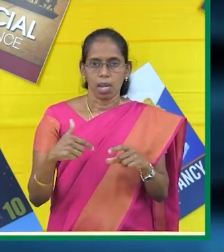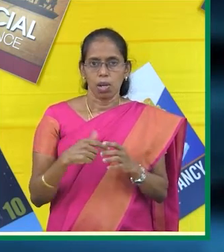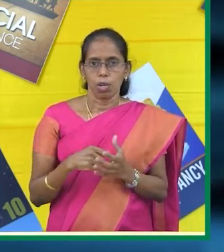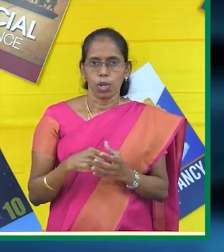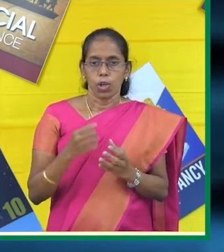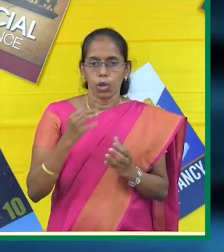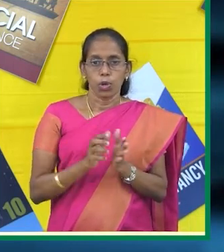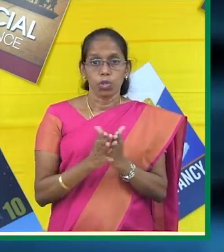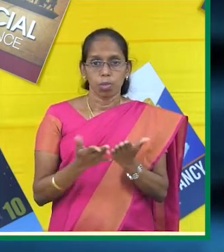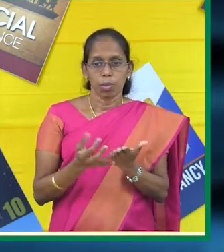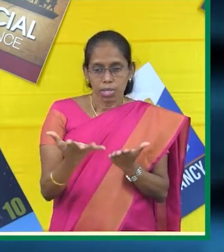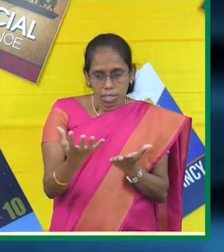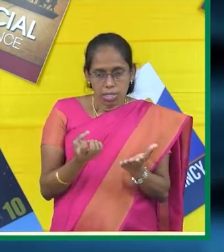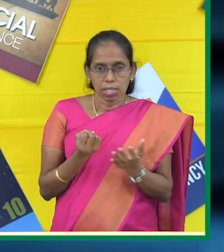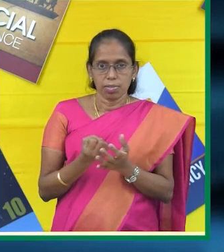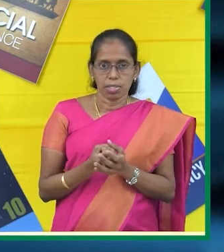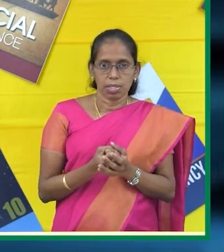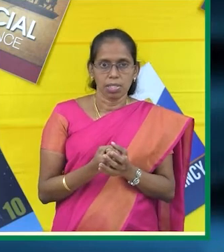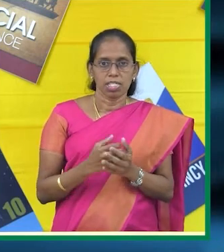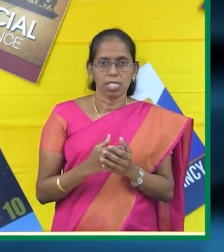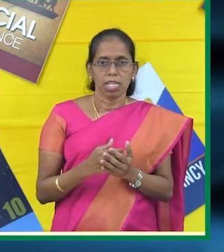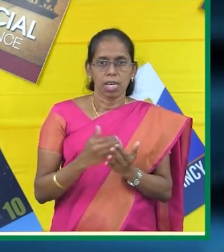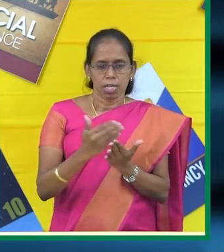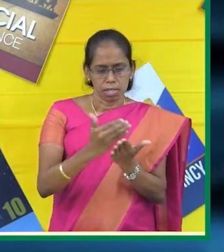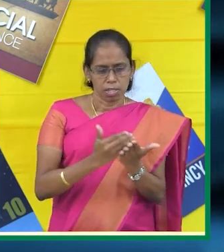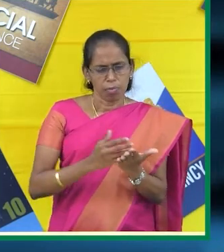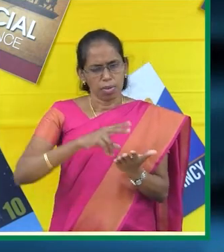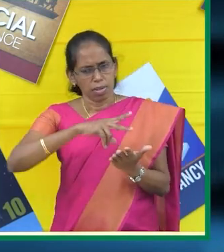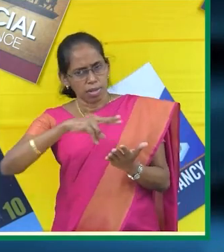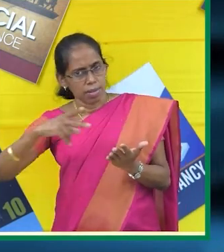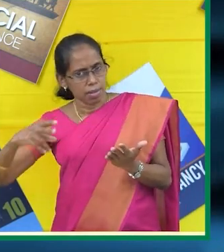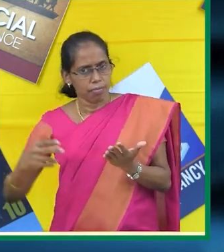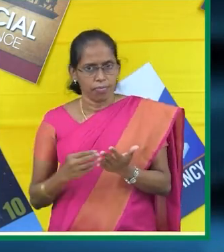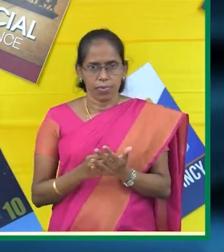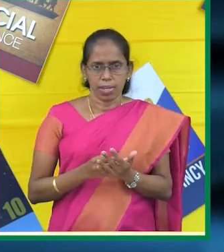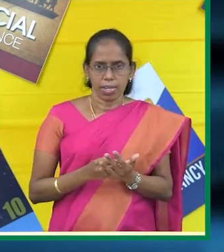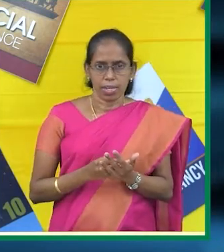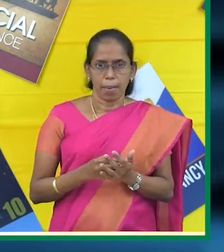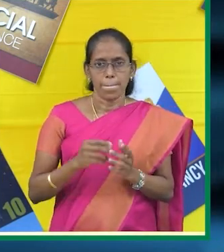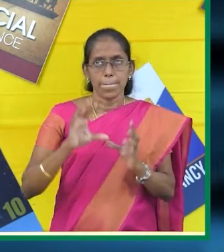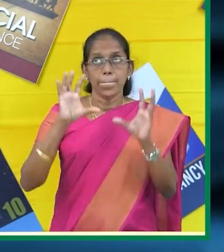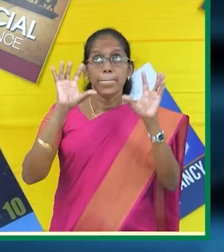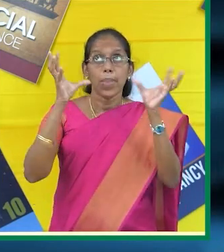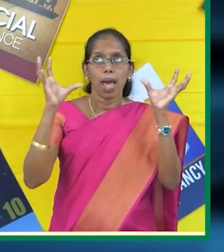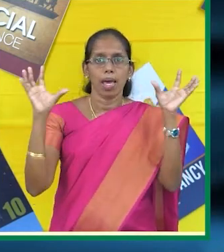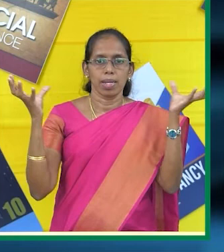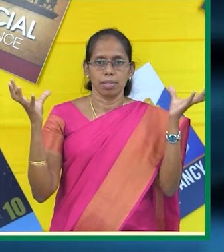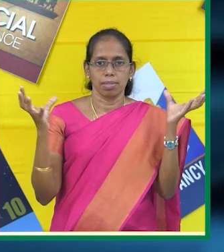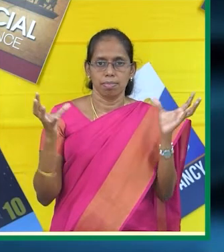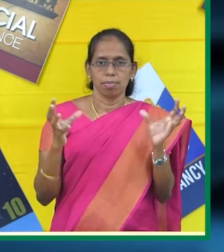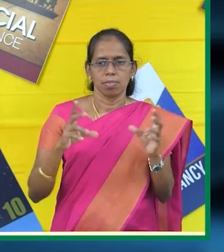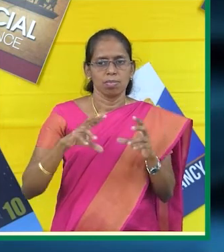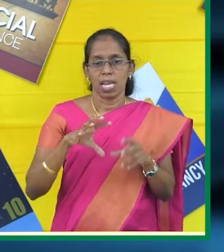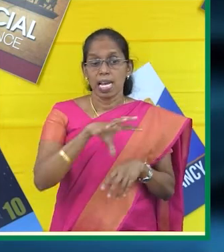newspaper, he receives information from different planets, not only from different